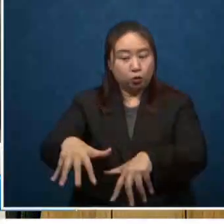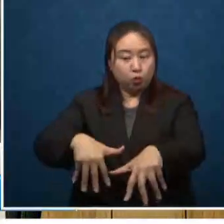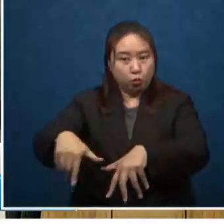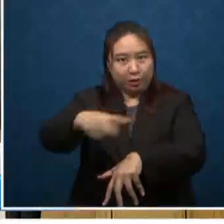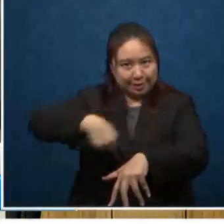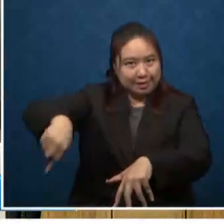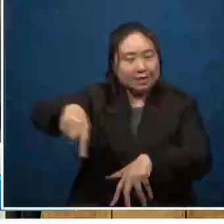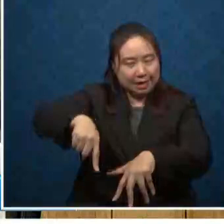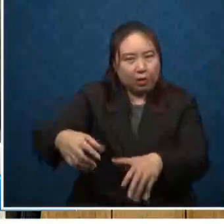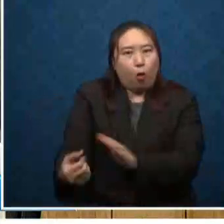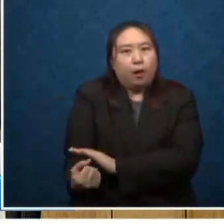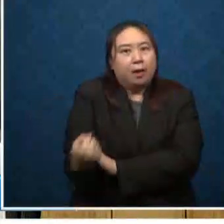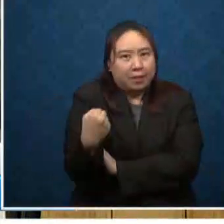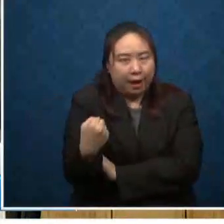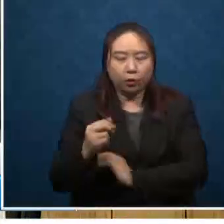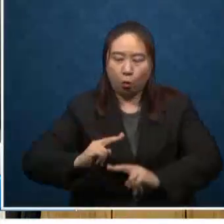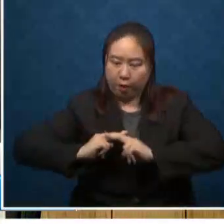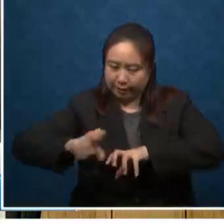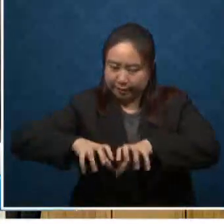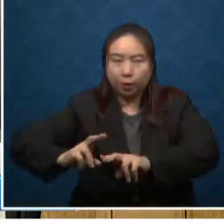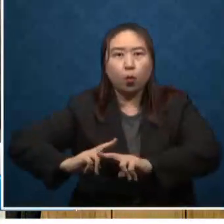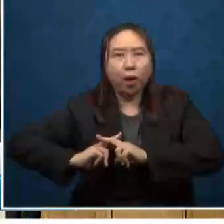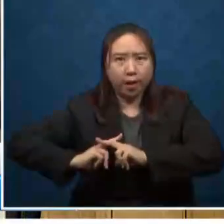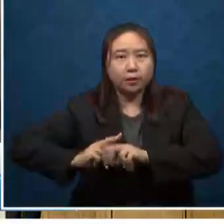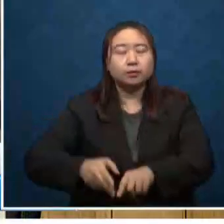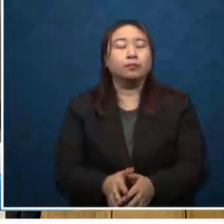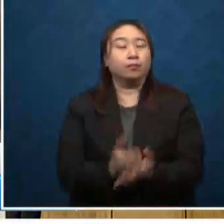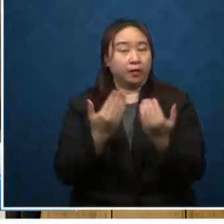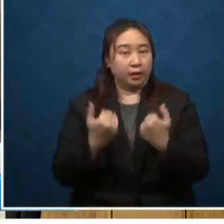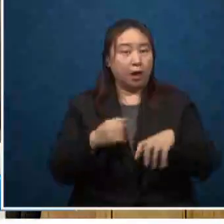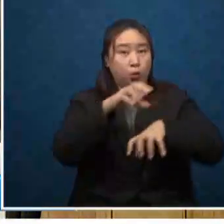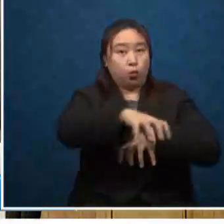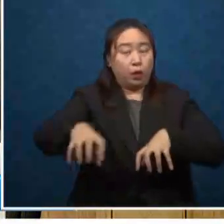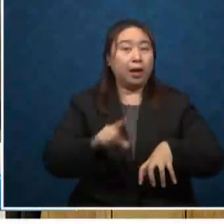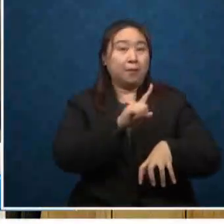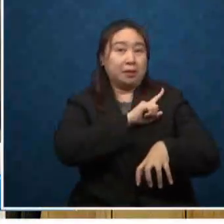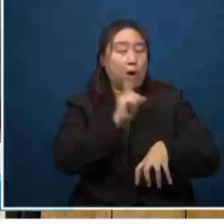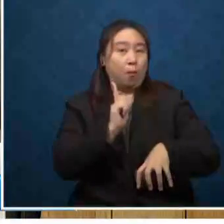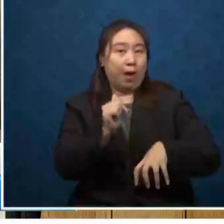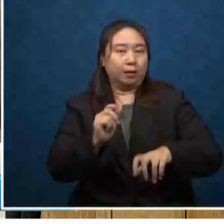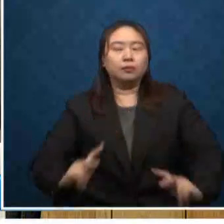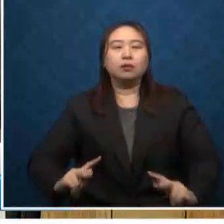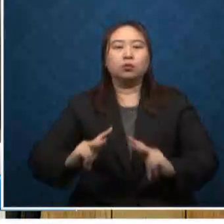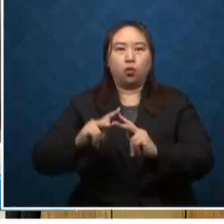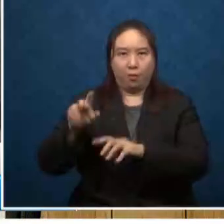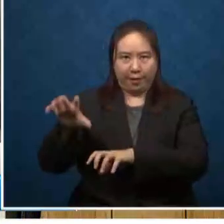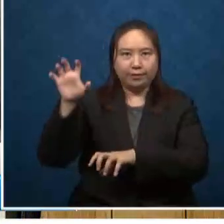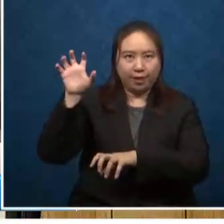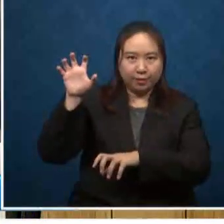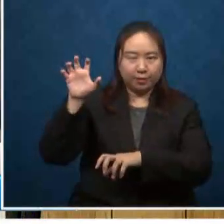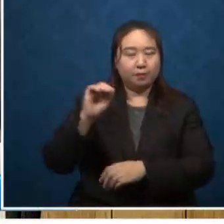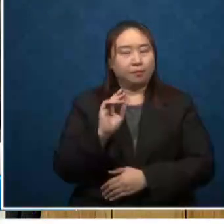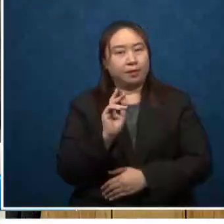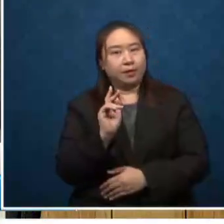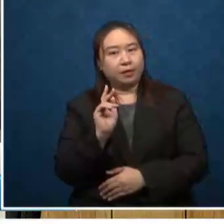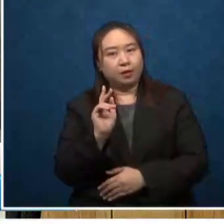ากการจัดการตนเองครับท่านประธานครับดังนั้นการที่หน่วยงานที่รับผิดชอบหลักคือกระทรวงมหาดไทยจะเป็นกรมส่งเสริมการปกครองส่วน